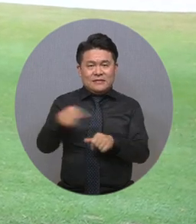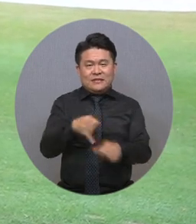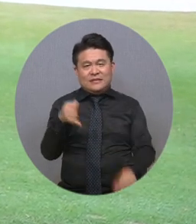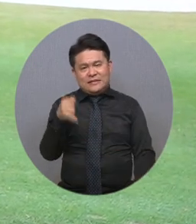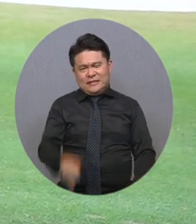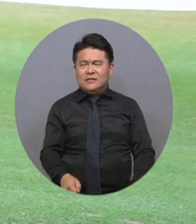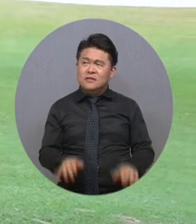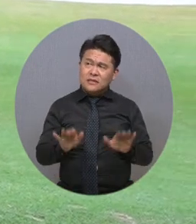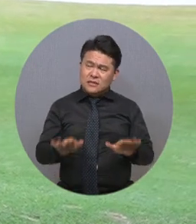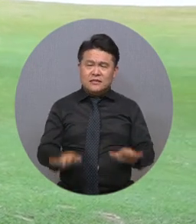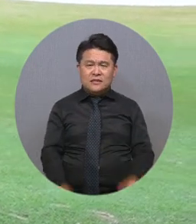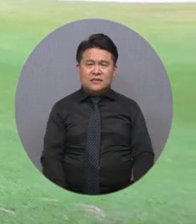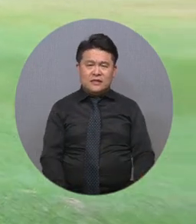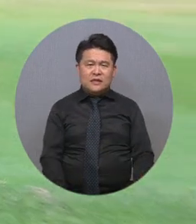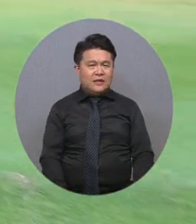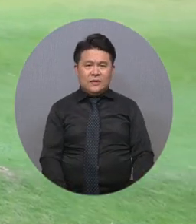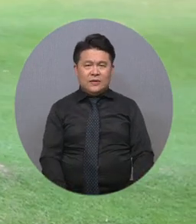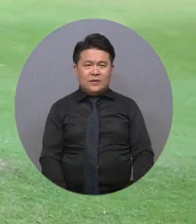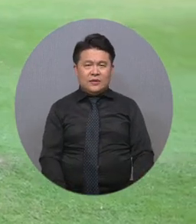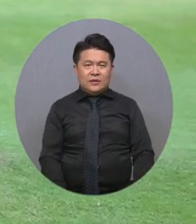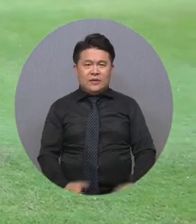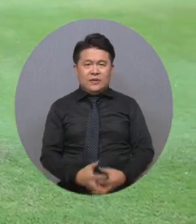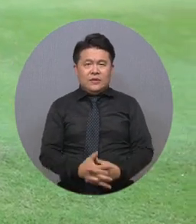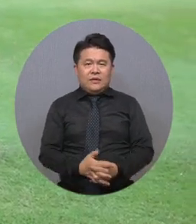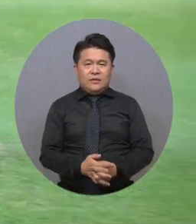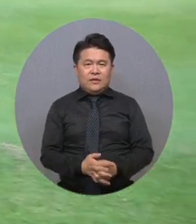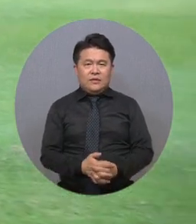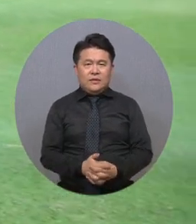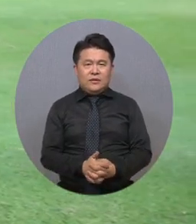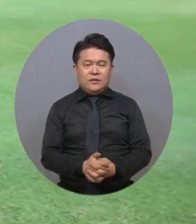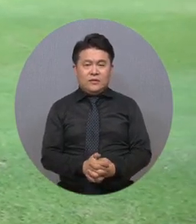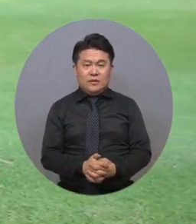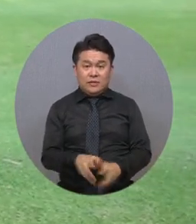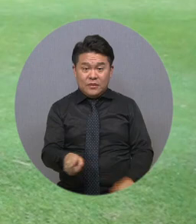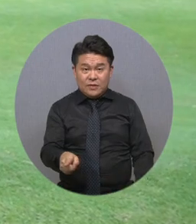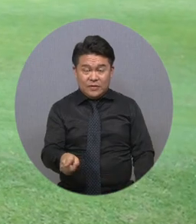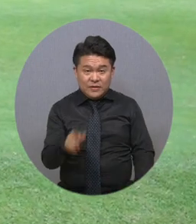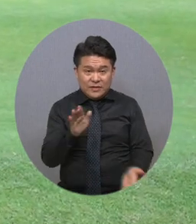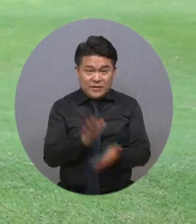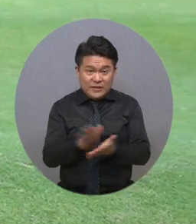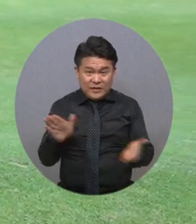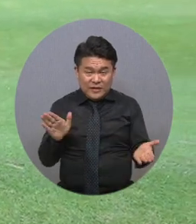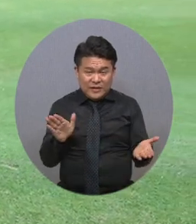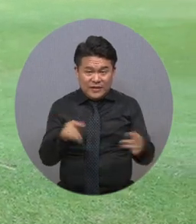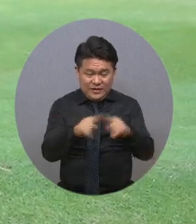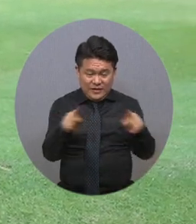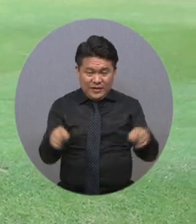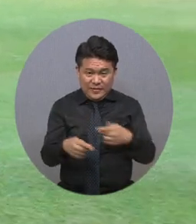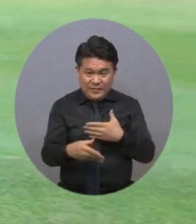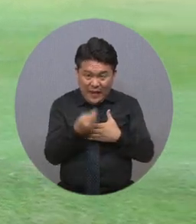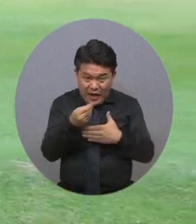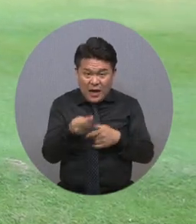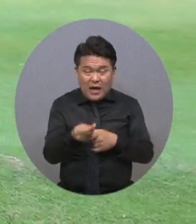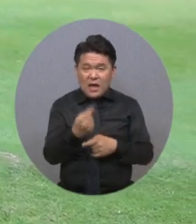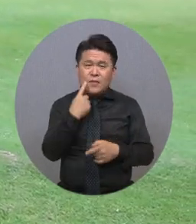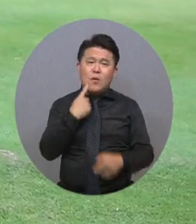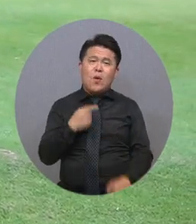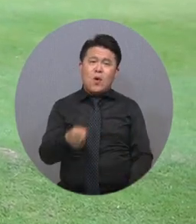지금 여기 깔끔마을까지 하소리크! 안녕